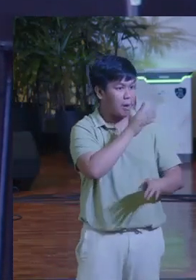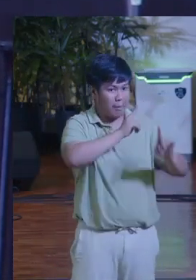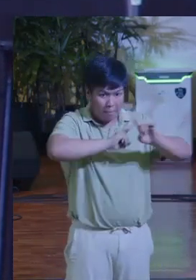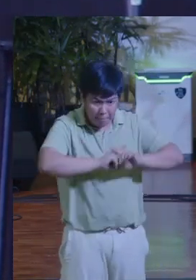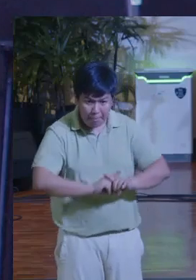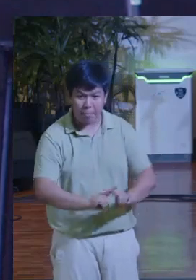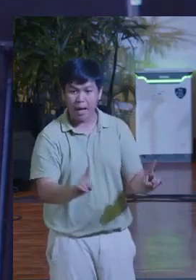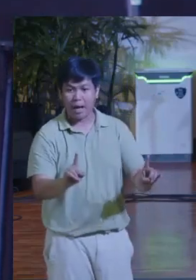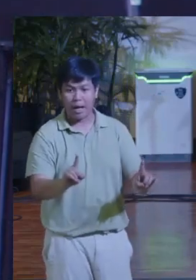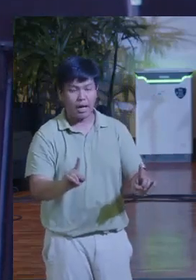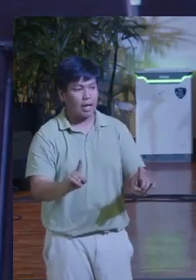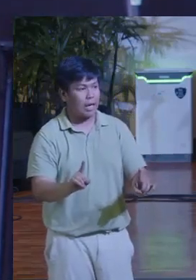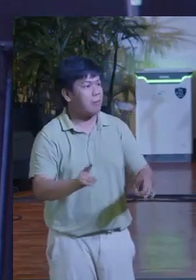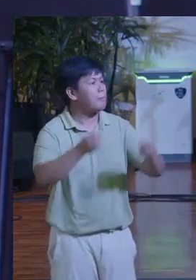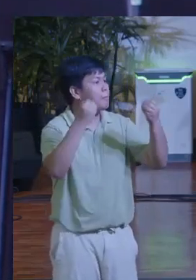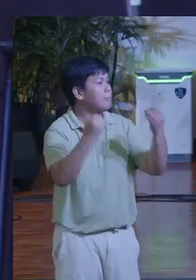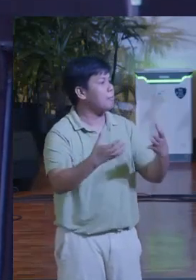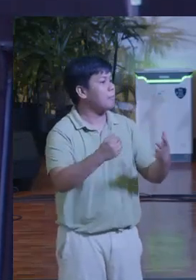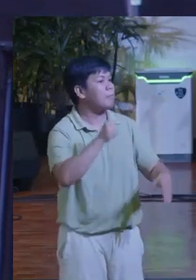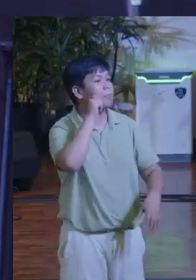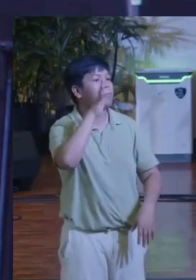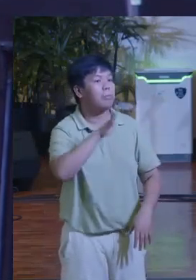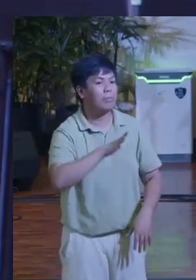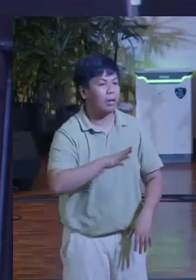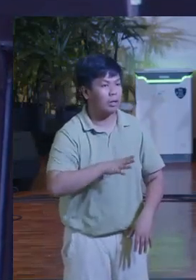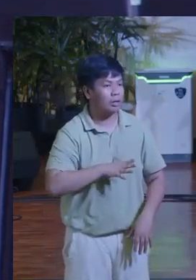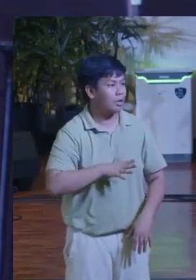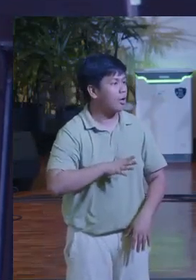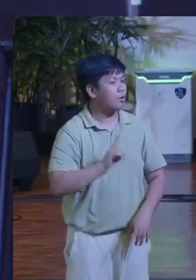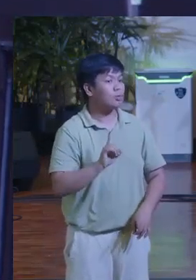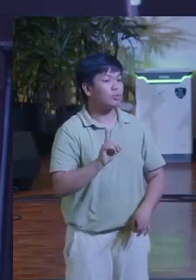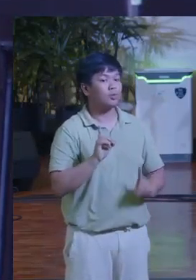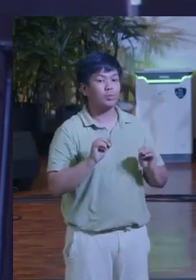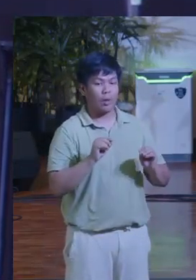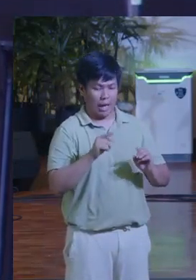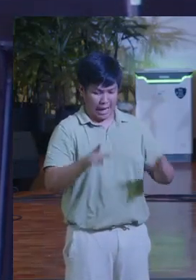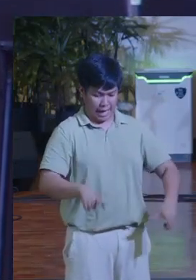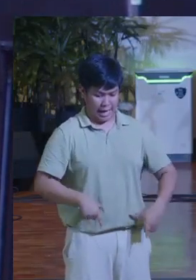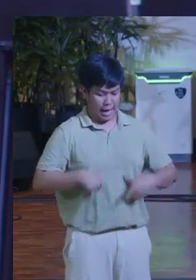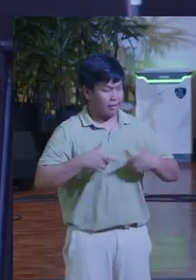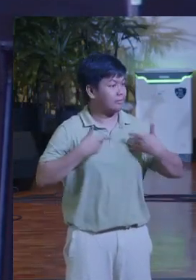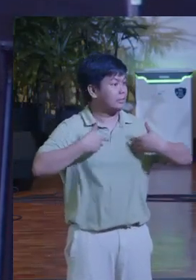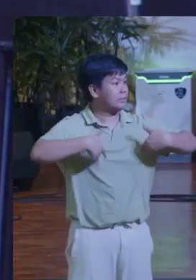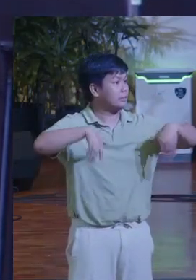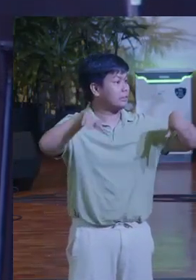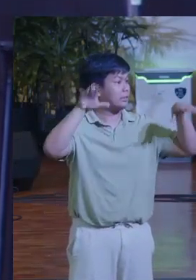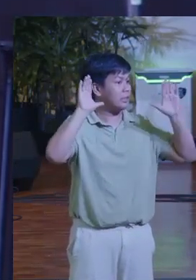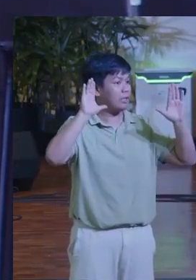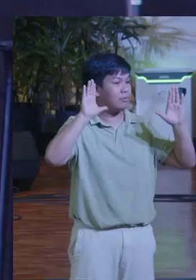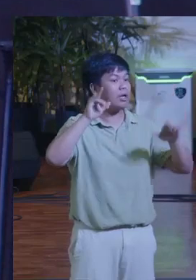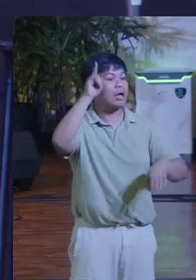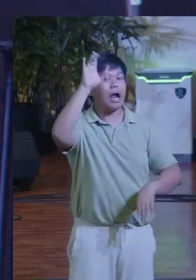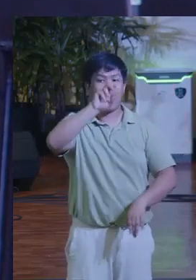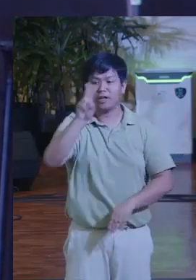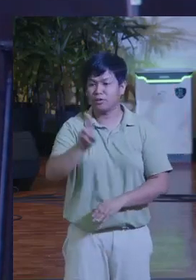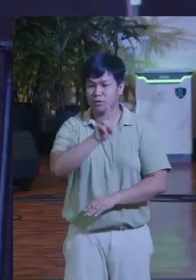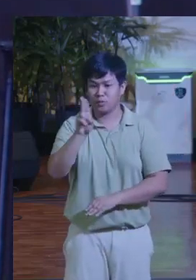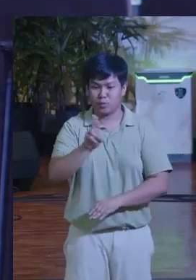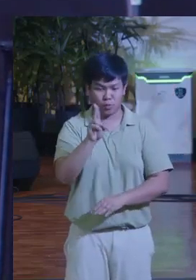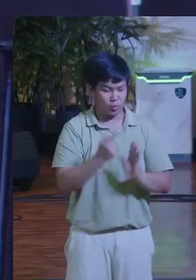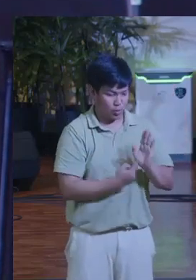kundi mga babae na hinahayaan ang kanilang buhay ay magamit